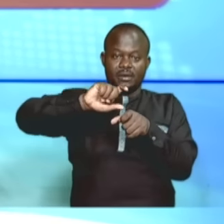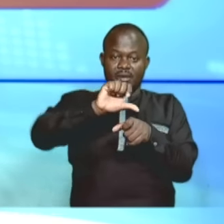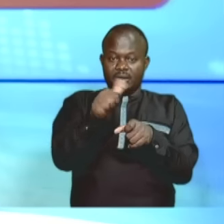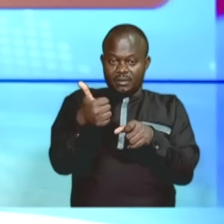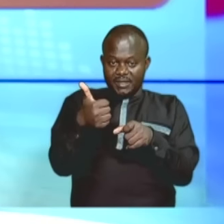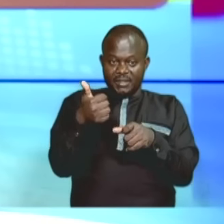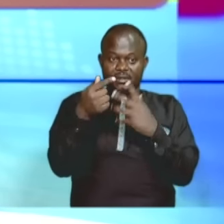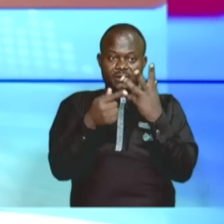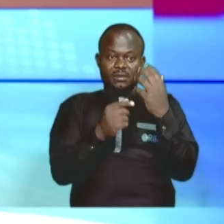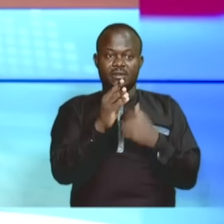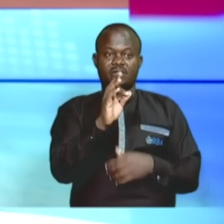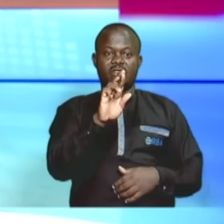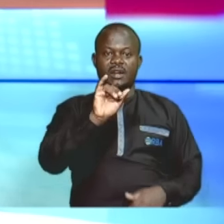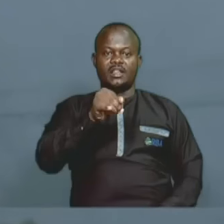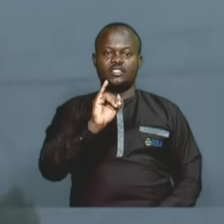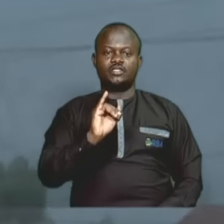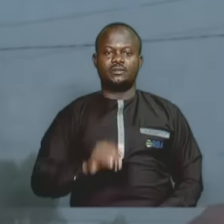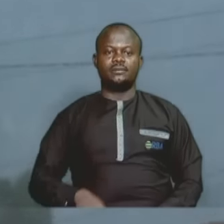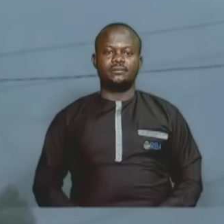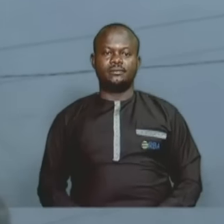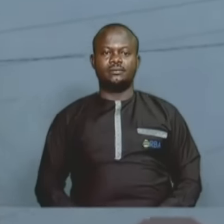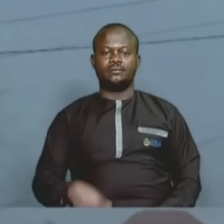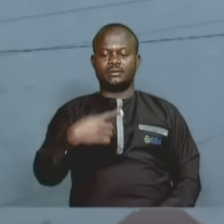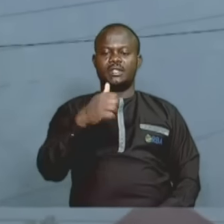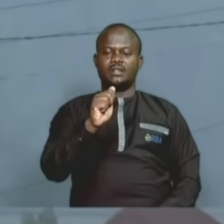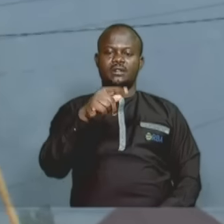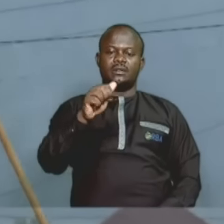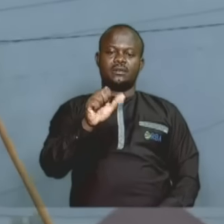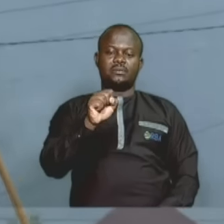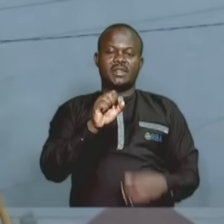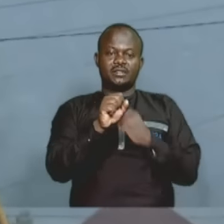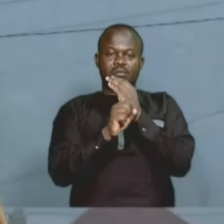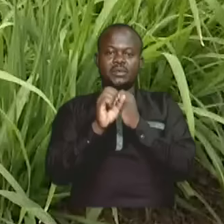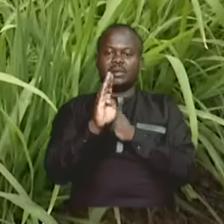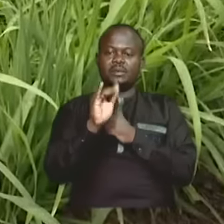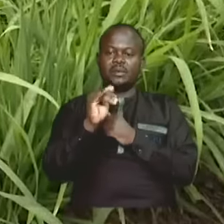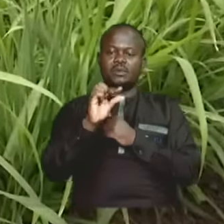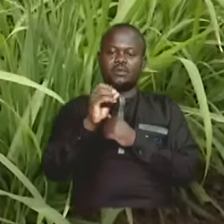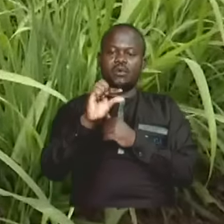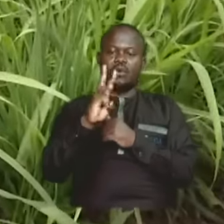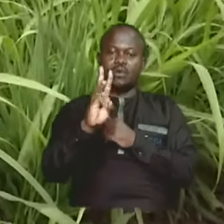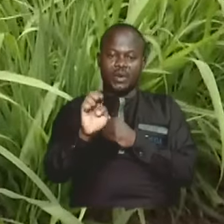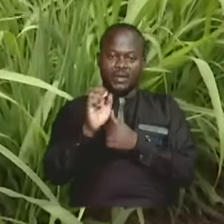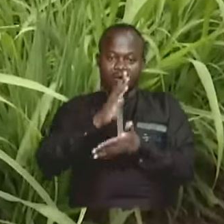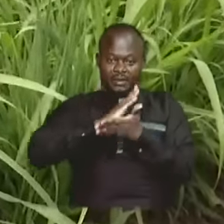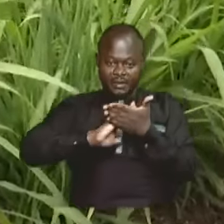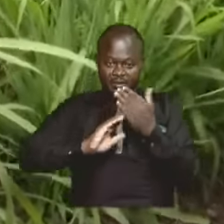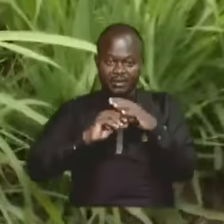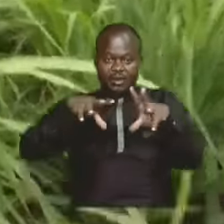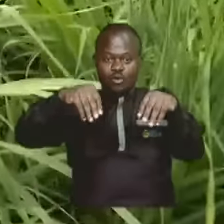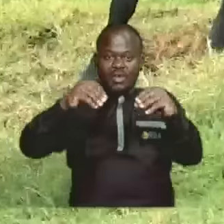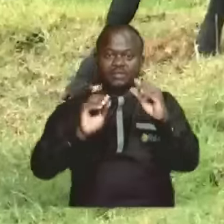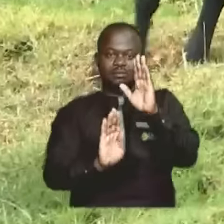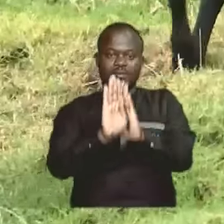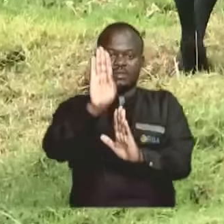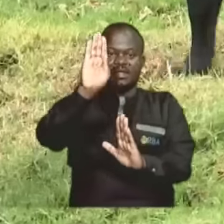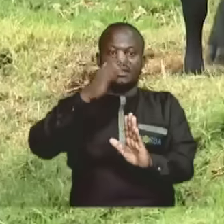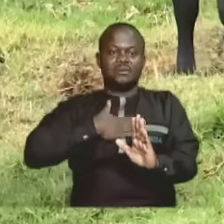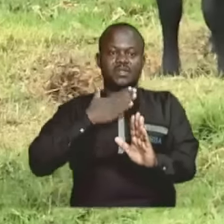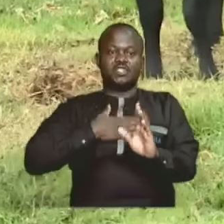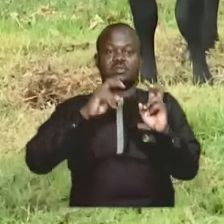inkuru na Faraje niyitegeka Gapas Felix wo mu murenge wa Bigogwe numwe mu borozi bateye ubwatsi bwa kijyambere wishimira